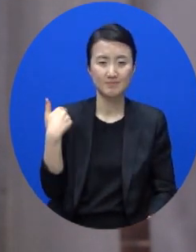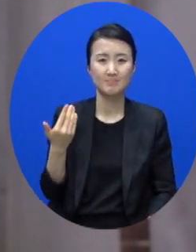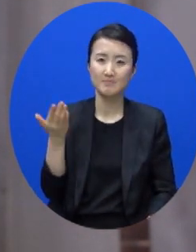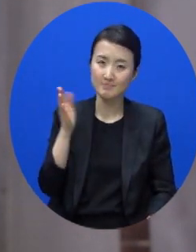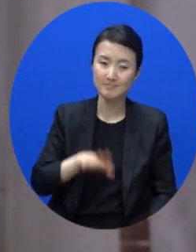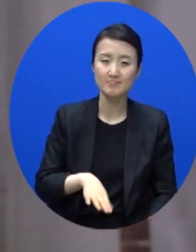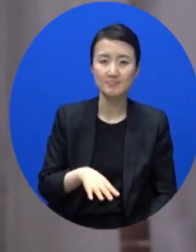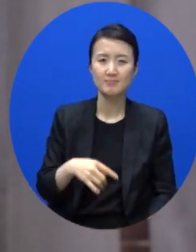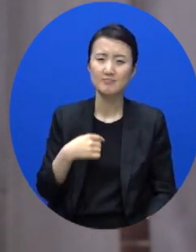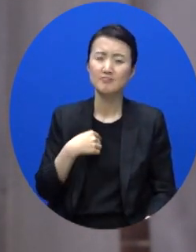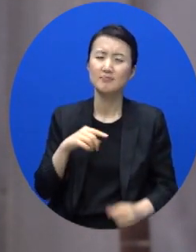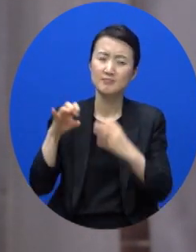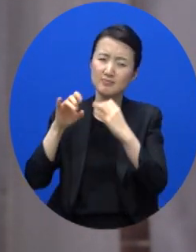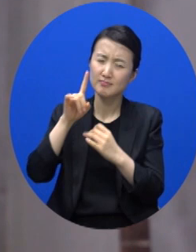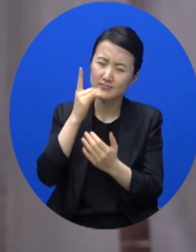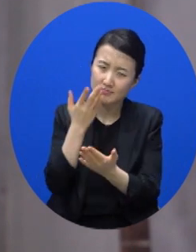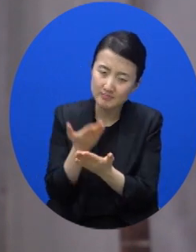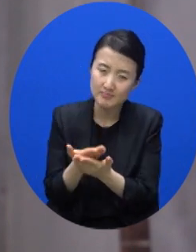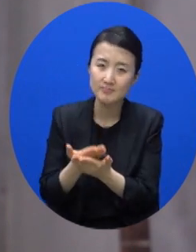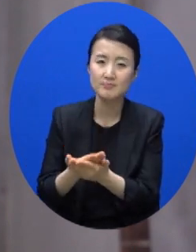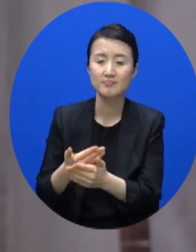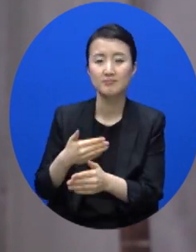자락을 청을 했습니다.